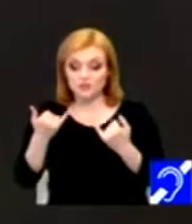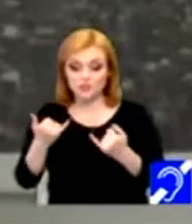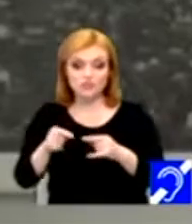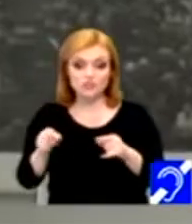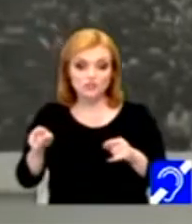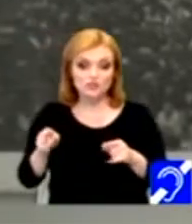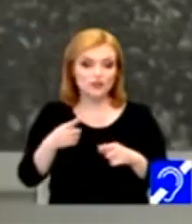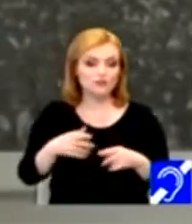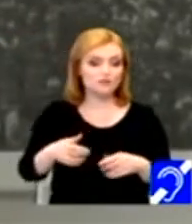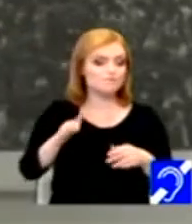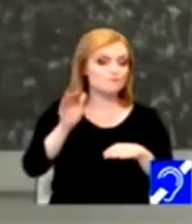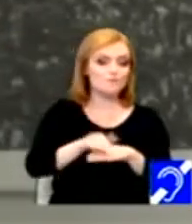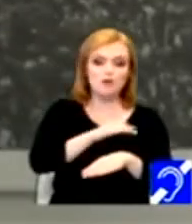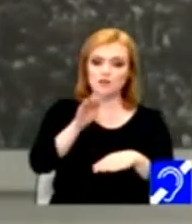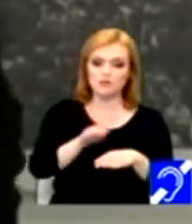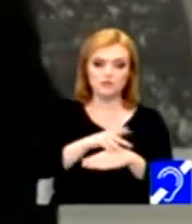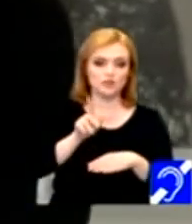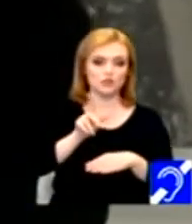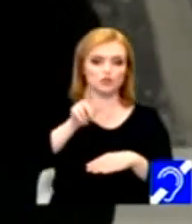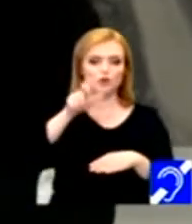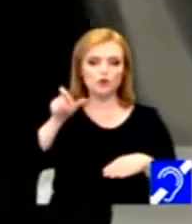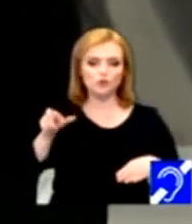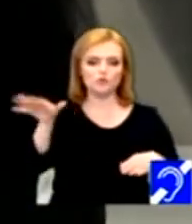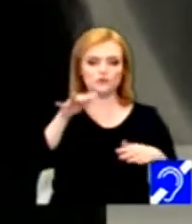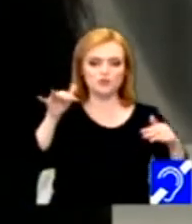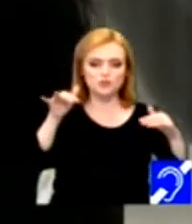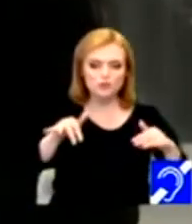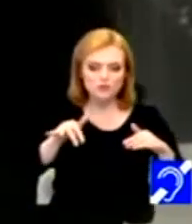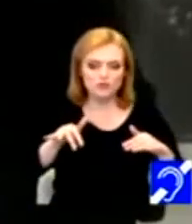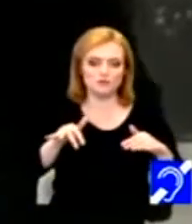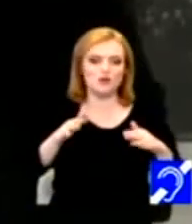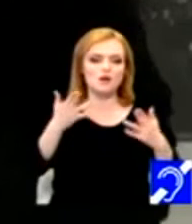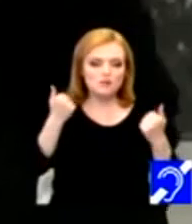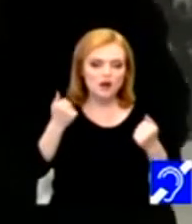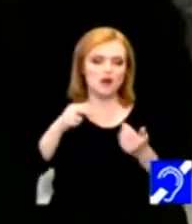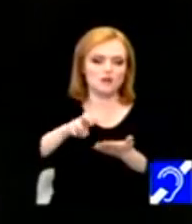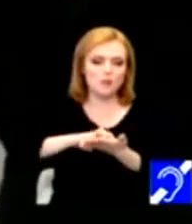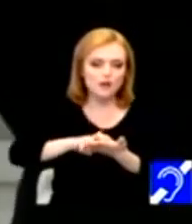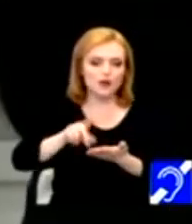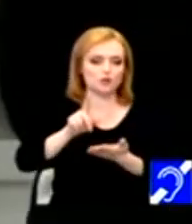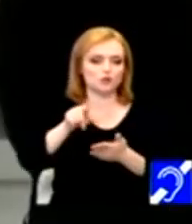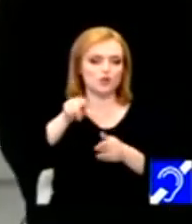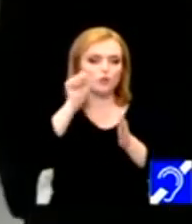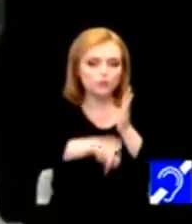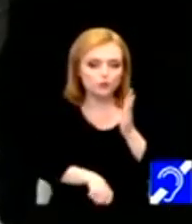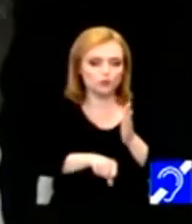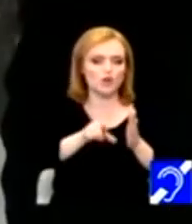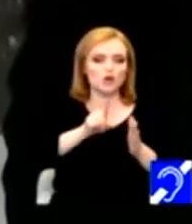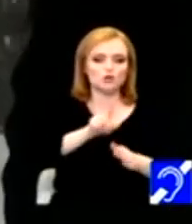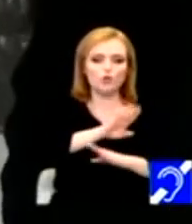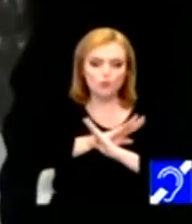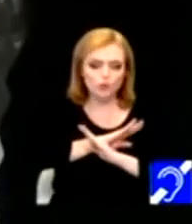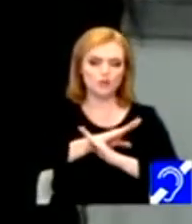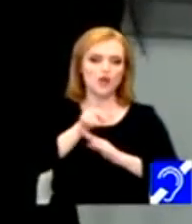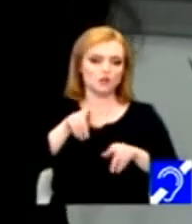un mare lucru, că lumea s-a unit și a ieșit în stradă chiar cu riscul de a muri. Acum nu cred că mai